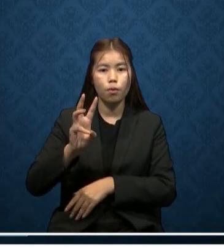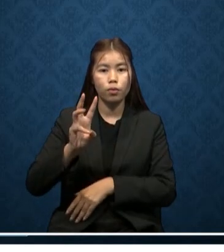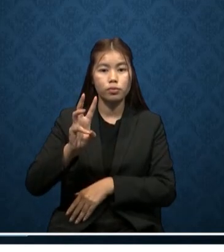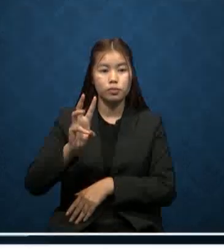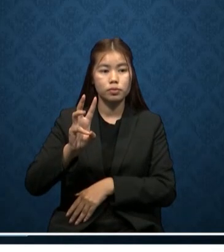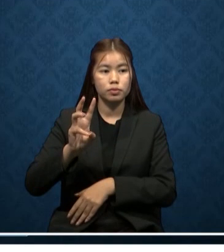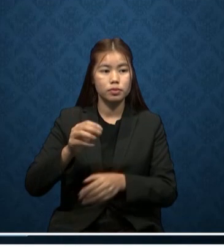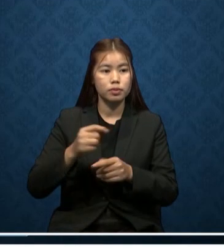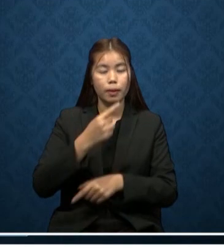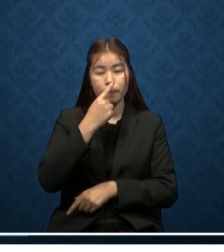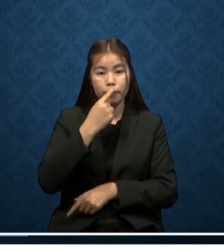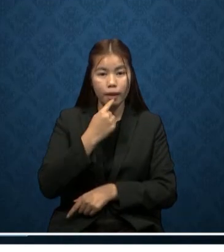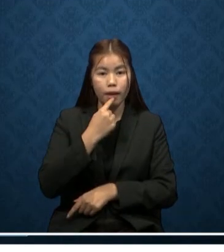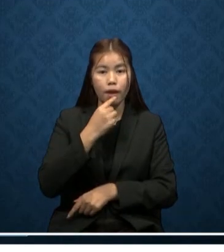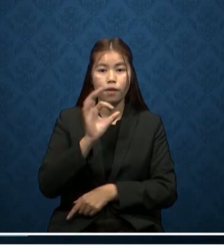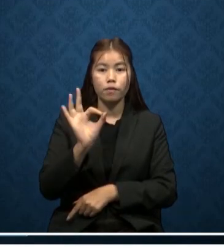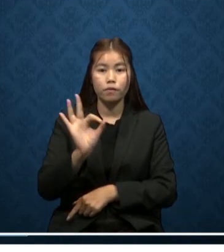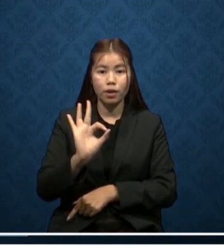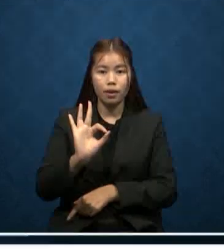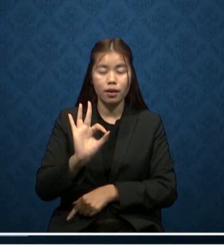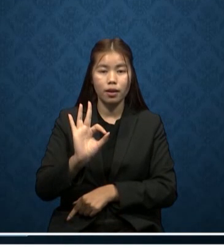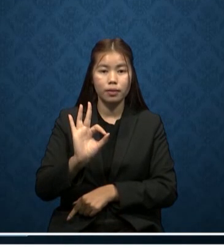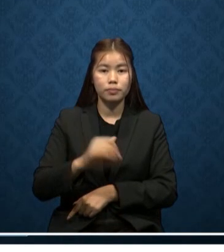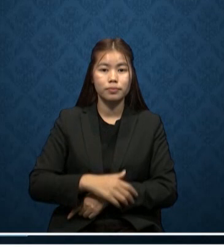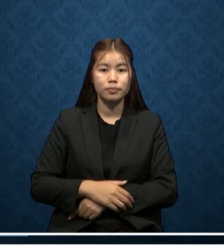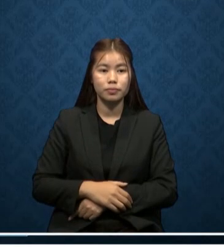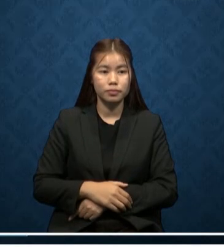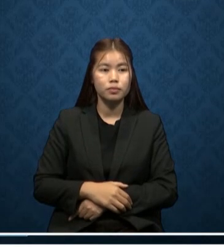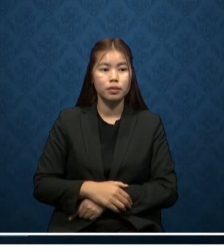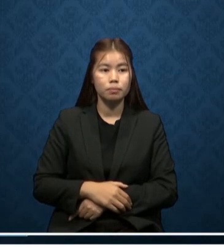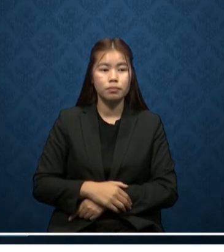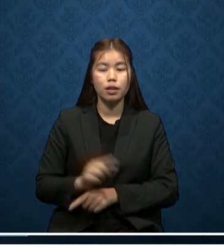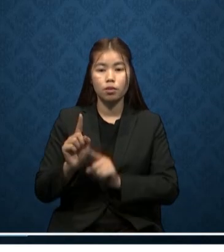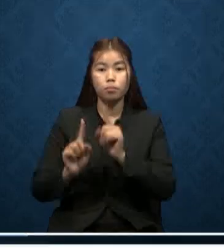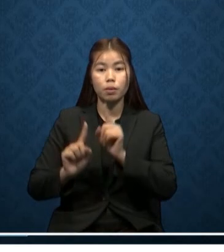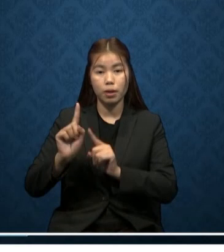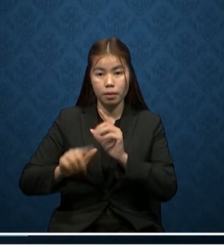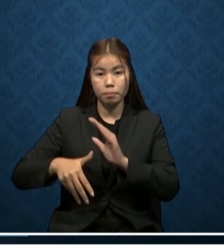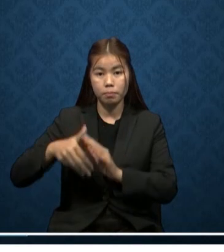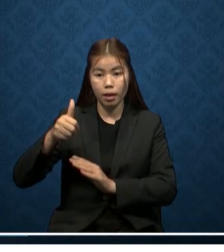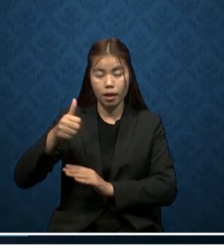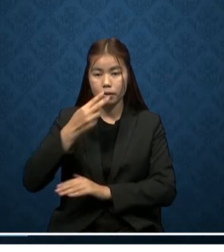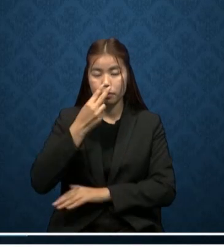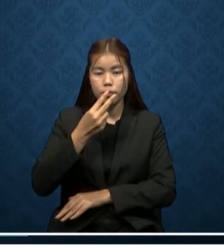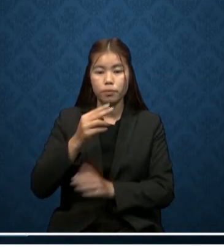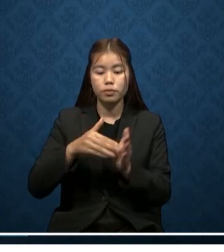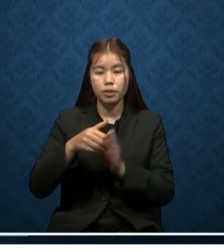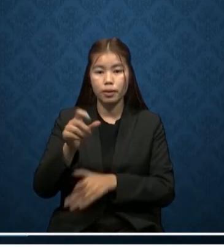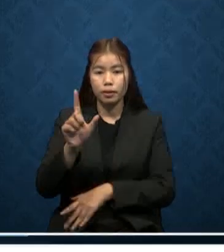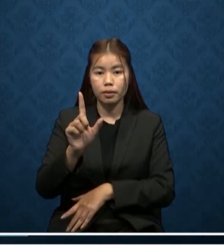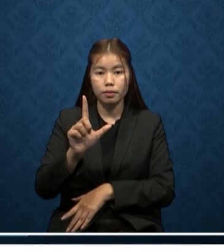สีแดงกับสีฟ้าในช่องของการบรรลุผลสัมฤทธิ์เอ่อต้องบอก